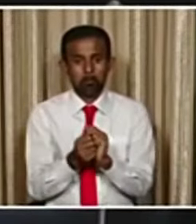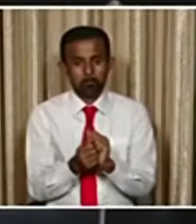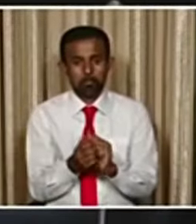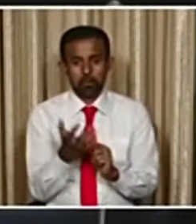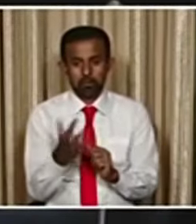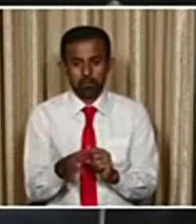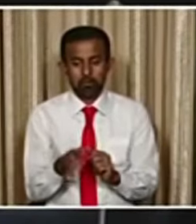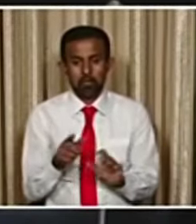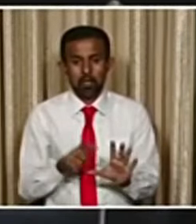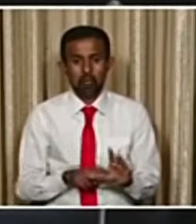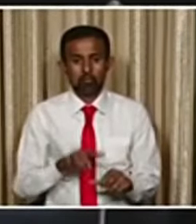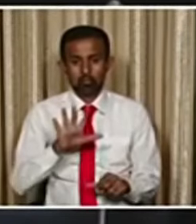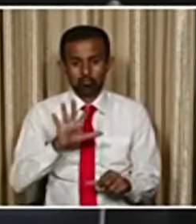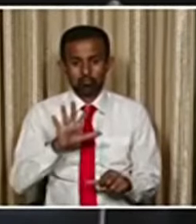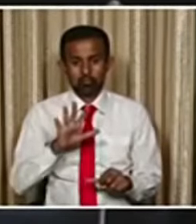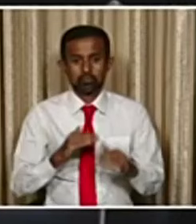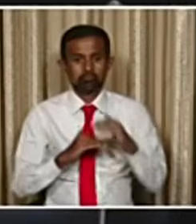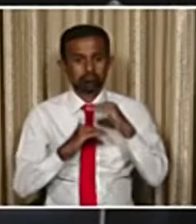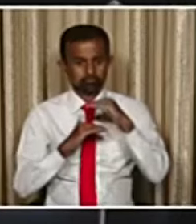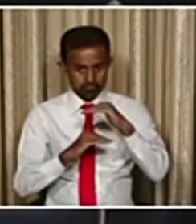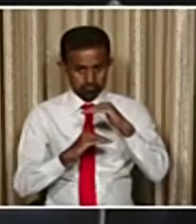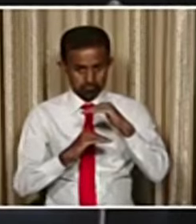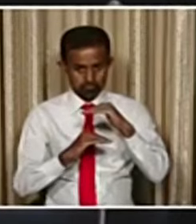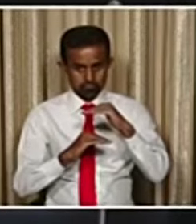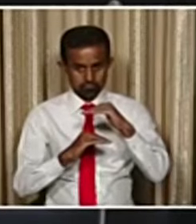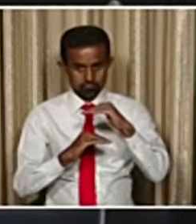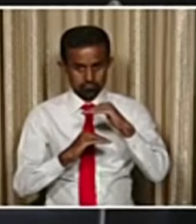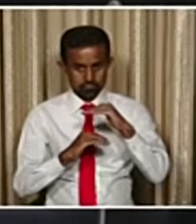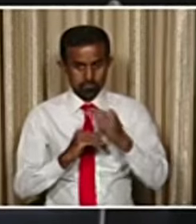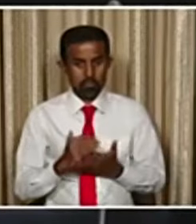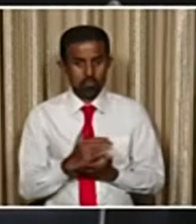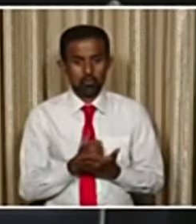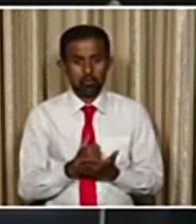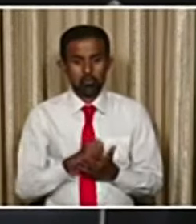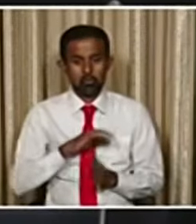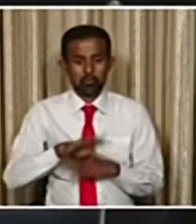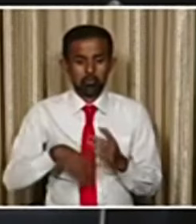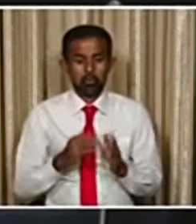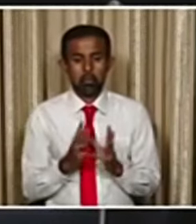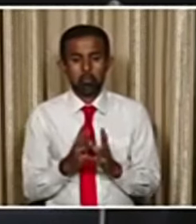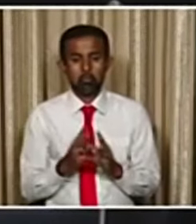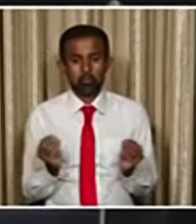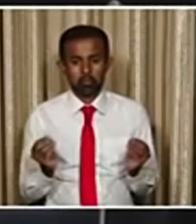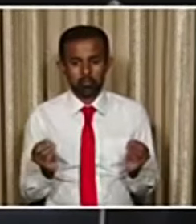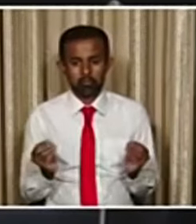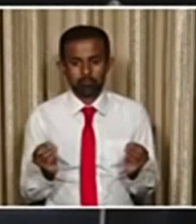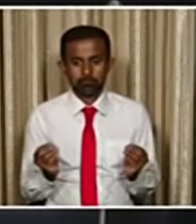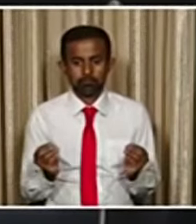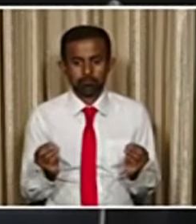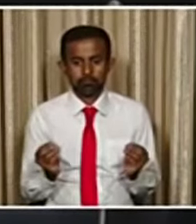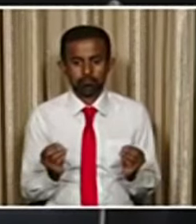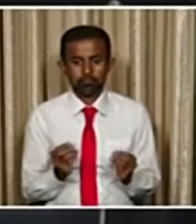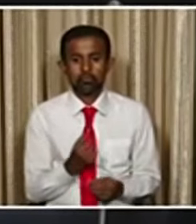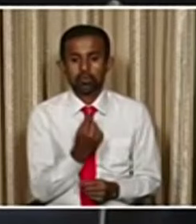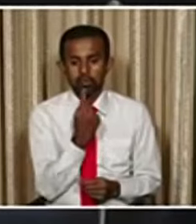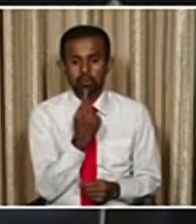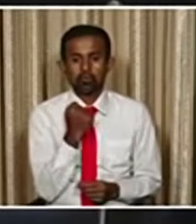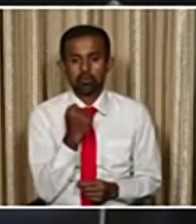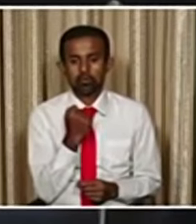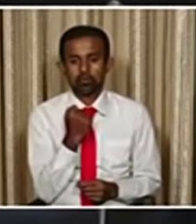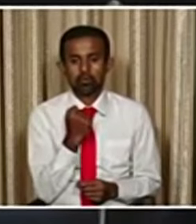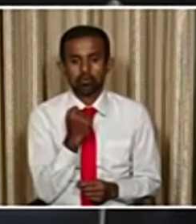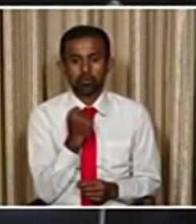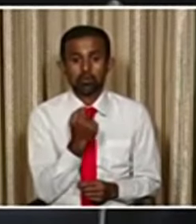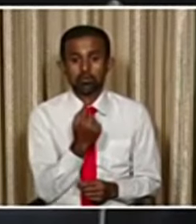ವಿನಶ್ಕರ್ಲ ವಸರ ಪಹಕಟ ಸೀಮಾ ಕರ್ಲ ಮೇತಿಯನ ಸಂಪೂರ್ಣ ವ್ಯಾಕುಲತ್ವೇನ ಅತಿಕರಣ ಉಣಕೇನಿ ಏಕೆ ಮುಖದ ಅದಾಸ್ಕರನ್